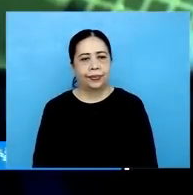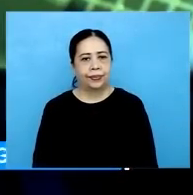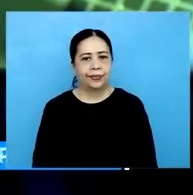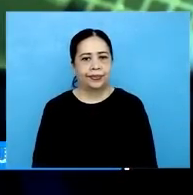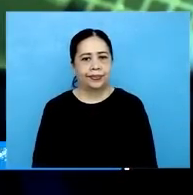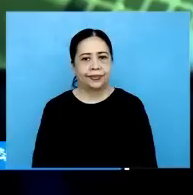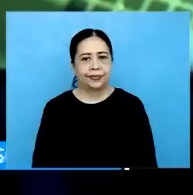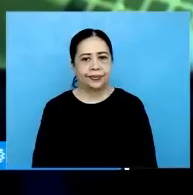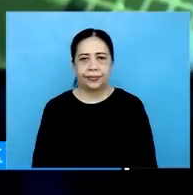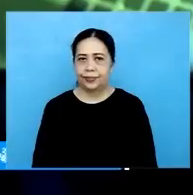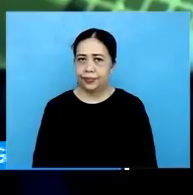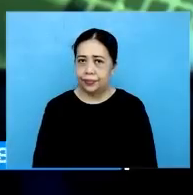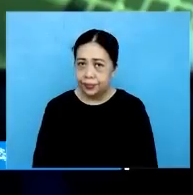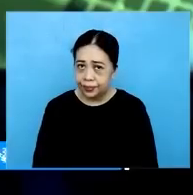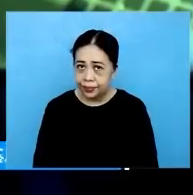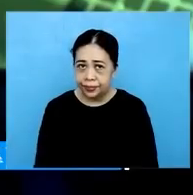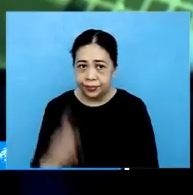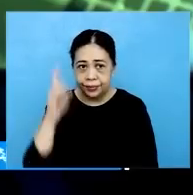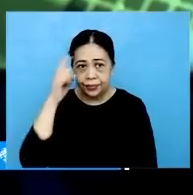Governor?